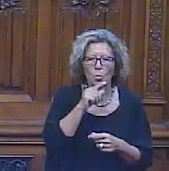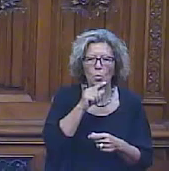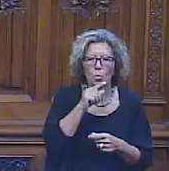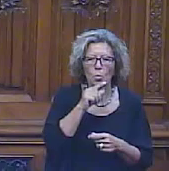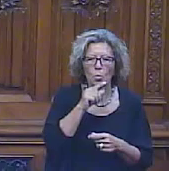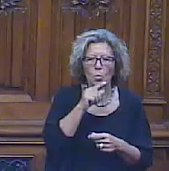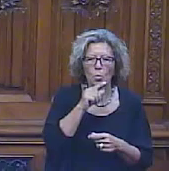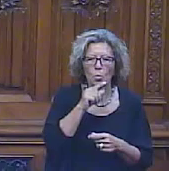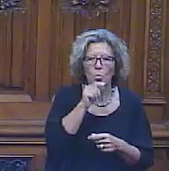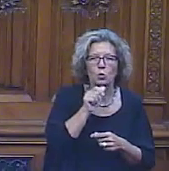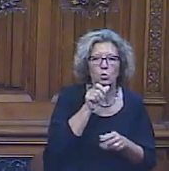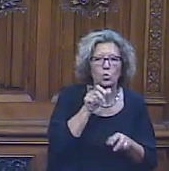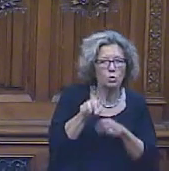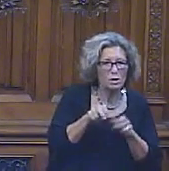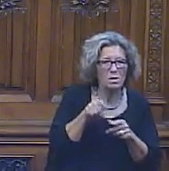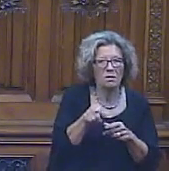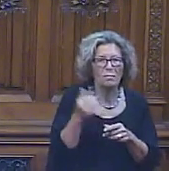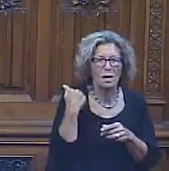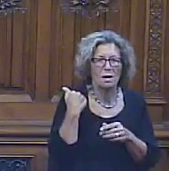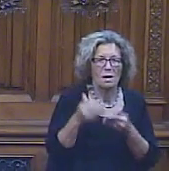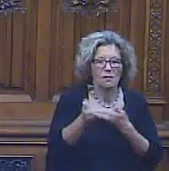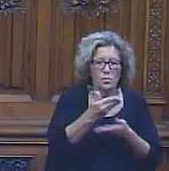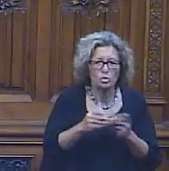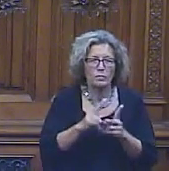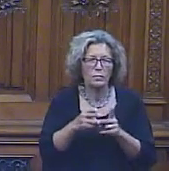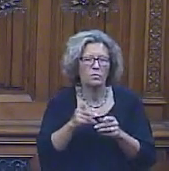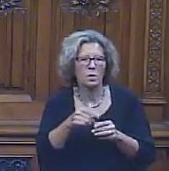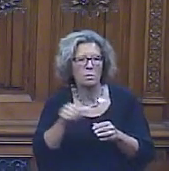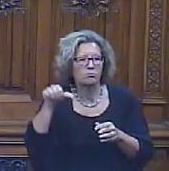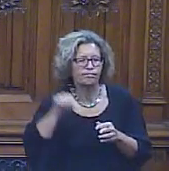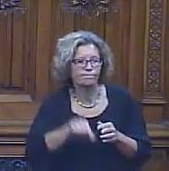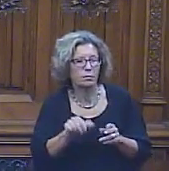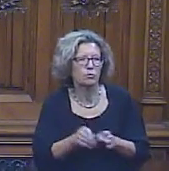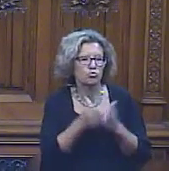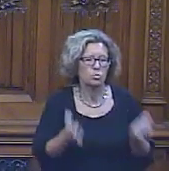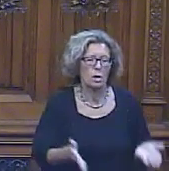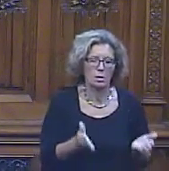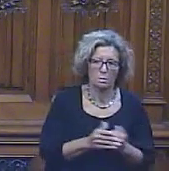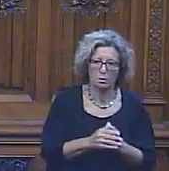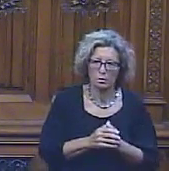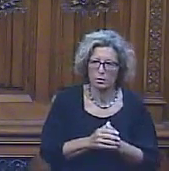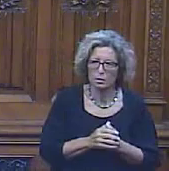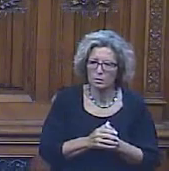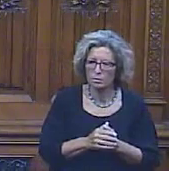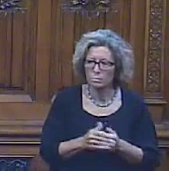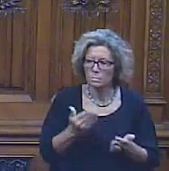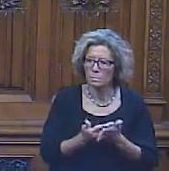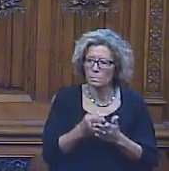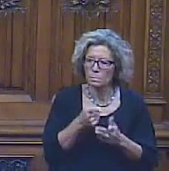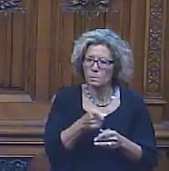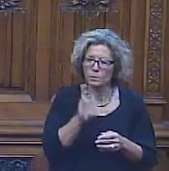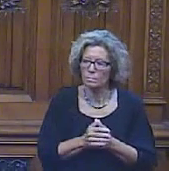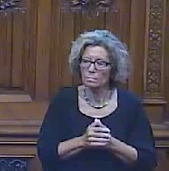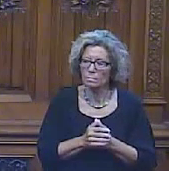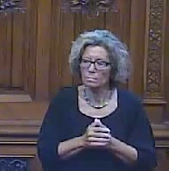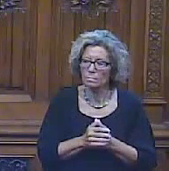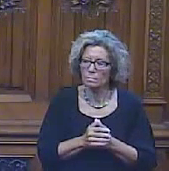Die rot-grüne Regierung hat die Wirtschaft systematisch beschädigt. Und daher ist in